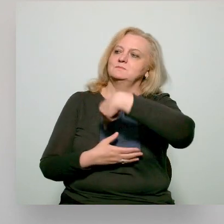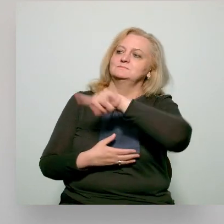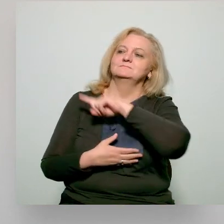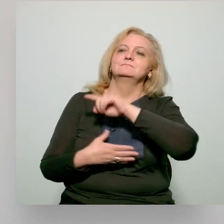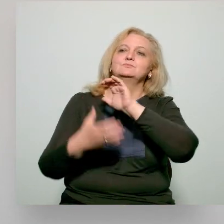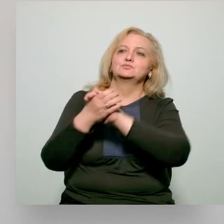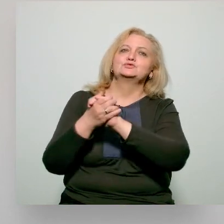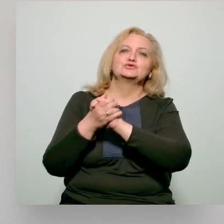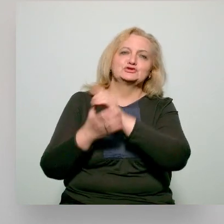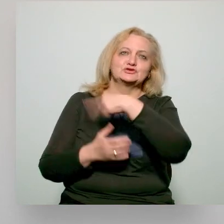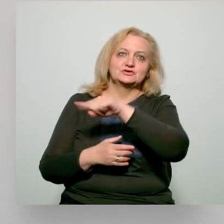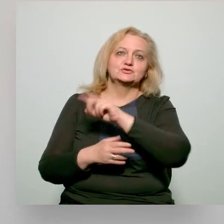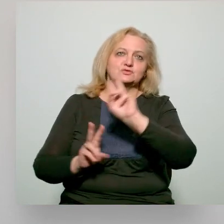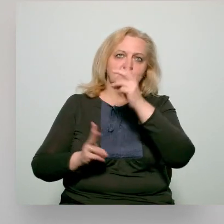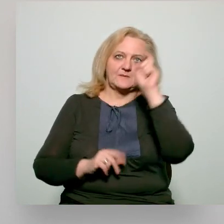zbieg okoliczności,